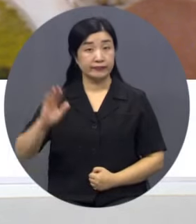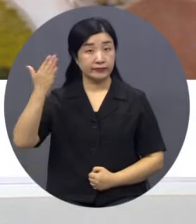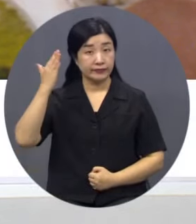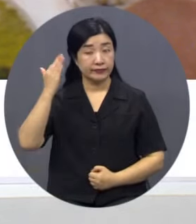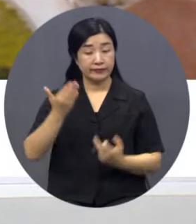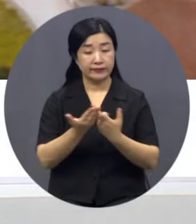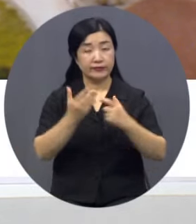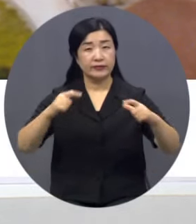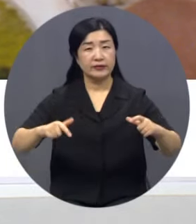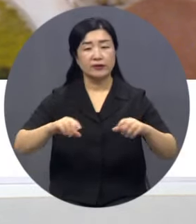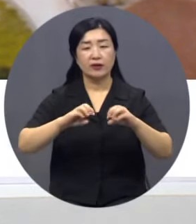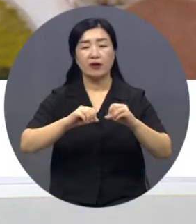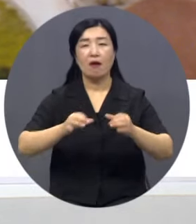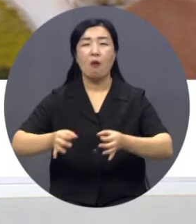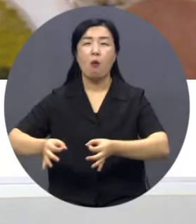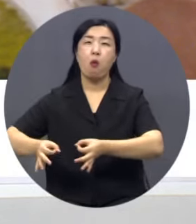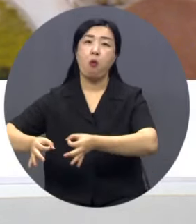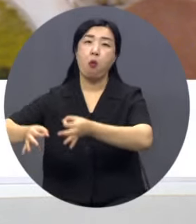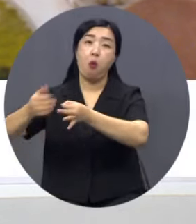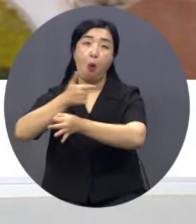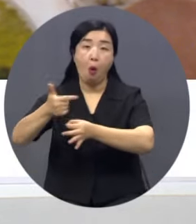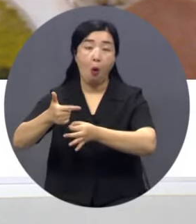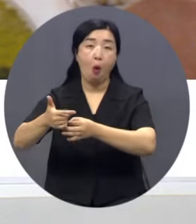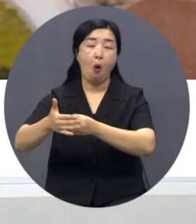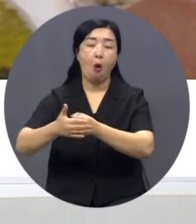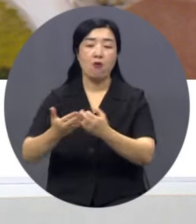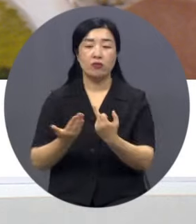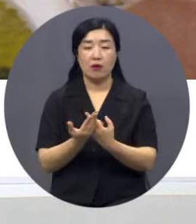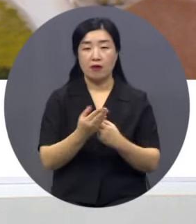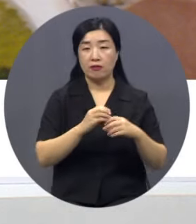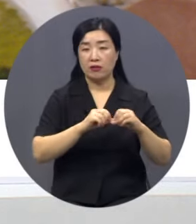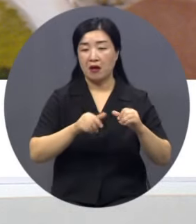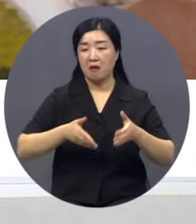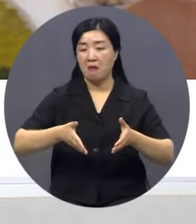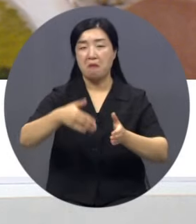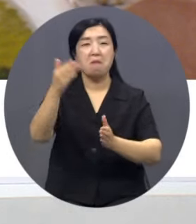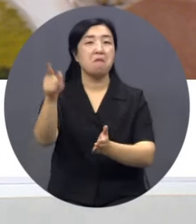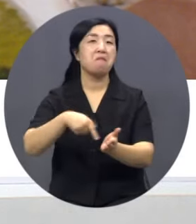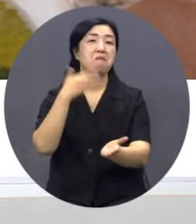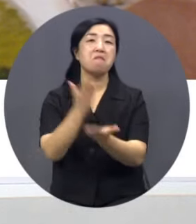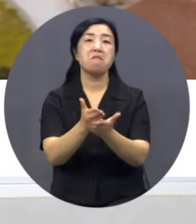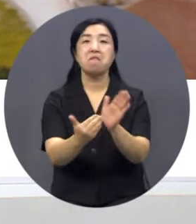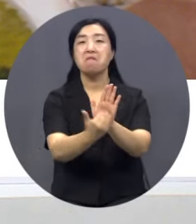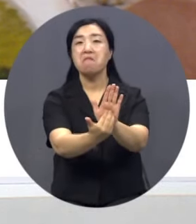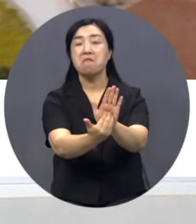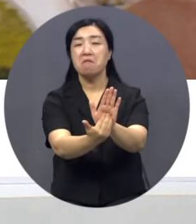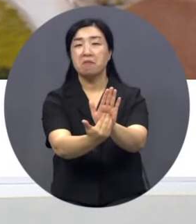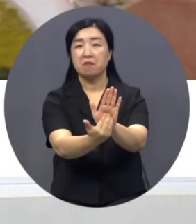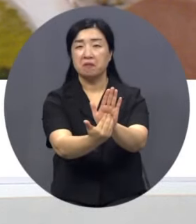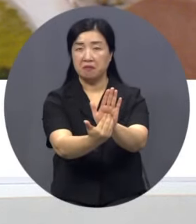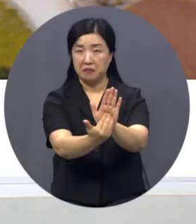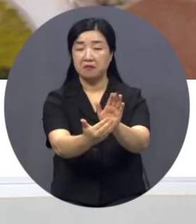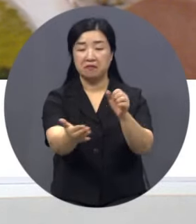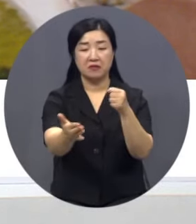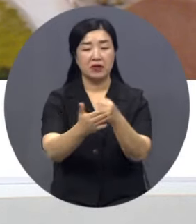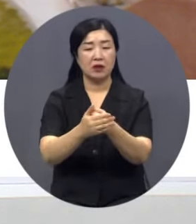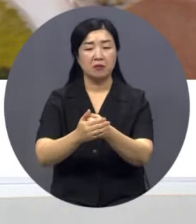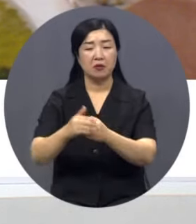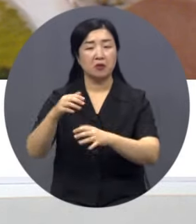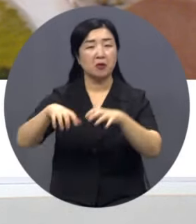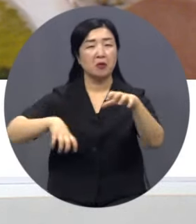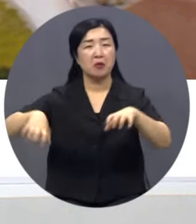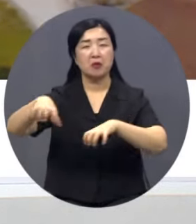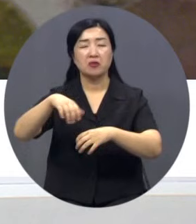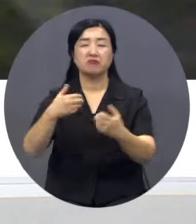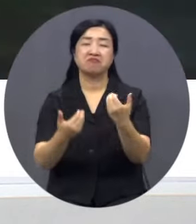최근 제주 지역 땅값이 크게 오르자 자기 땅에 난 길로 다니지 말라며 땅 주인들이 가로막는 바람에